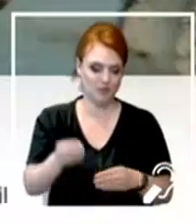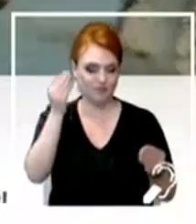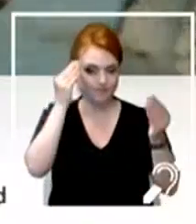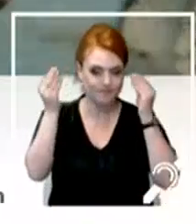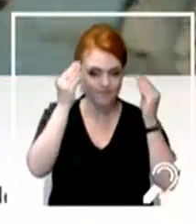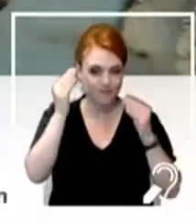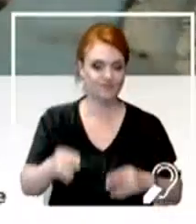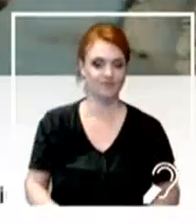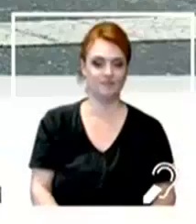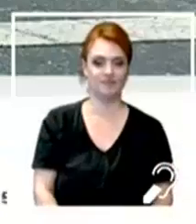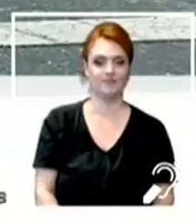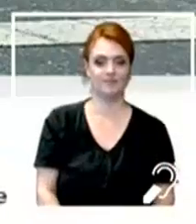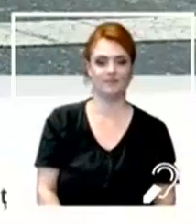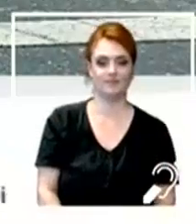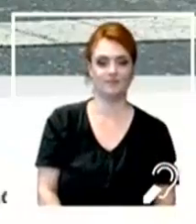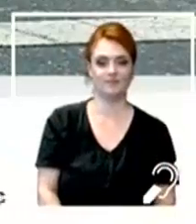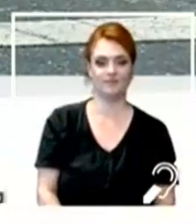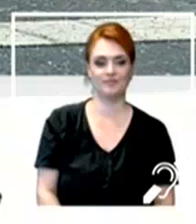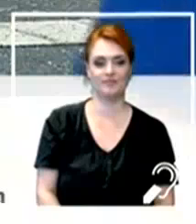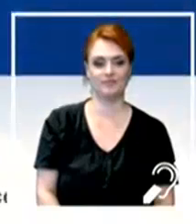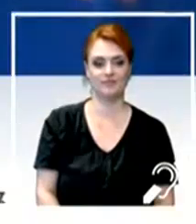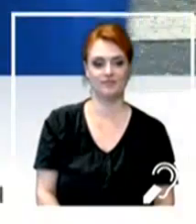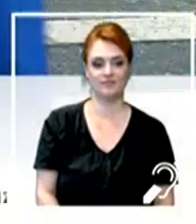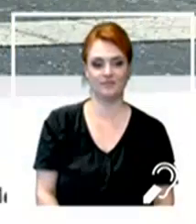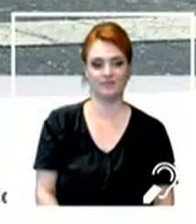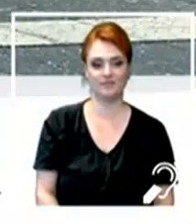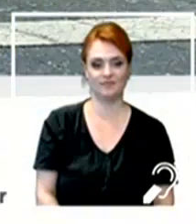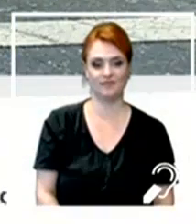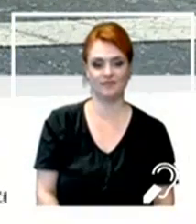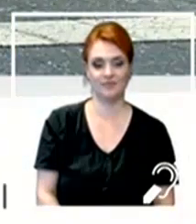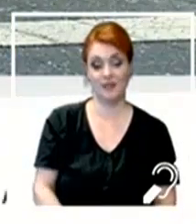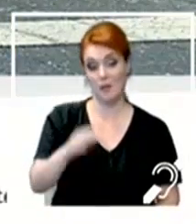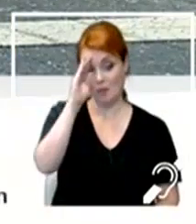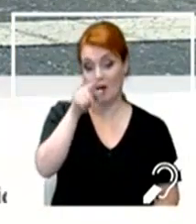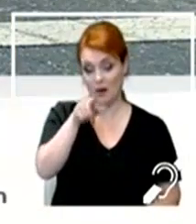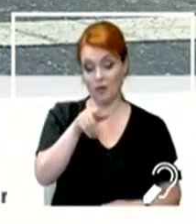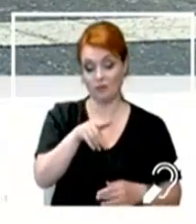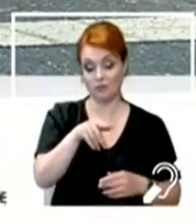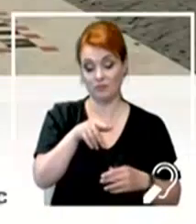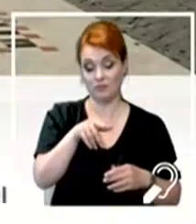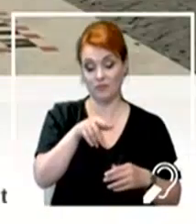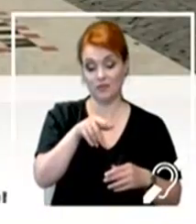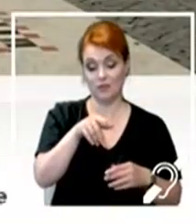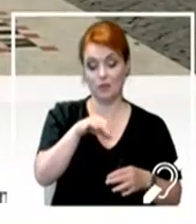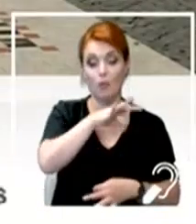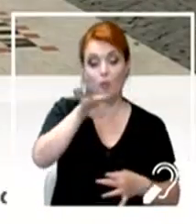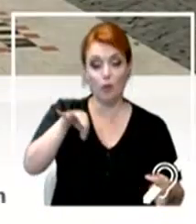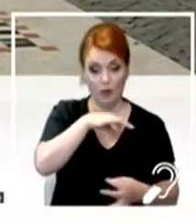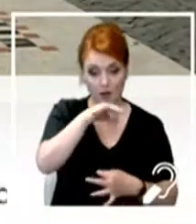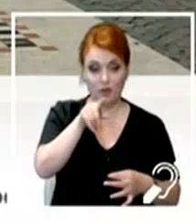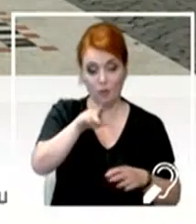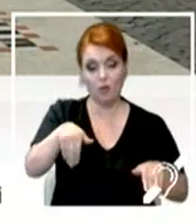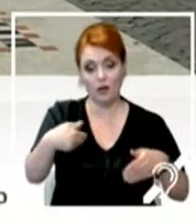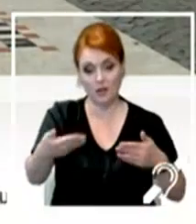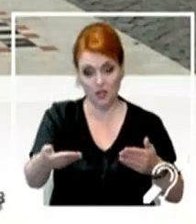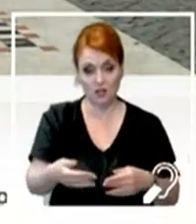înseamnă costuri suplimentare. Eu am sugerat, bineînțeles, în primul rând, de a precauta posibilitatea de a regândi integral